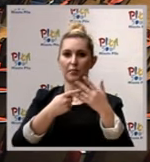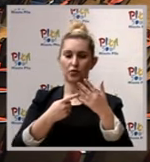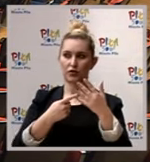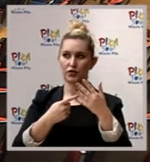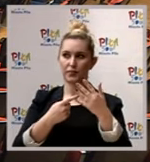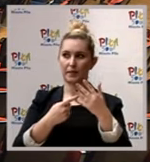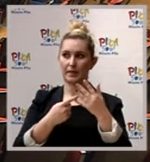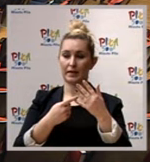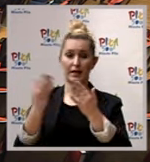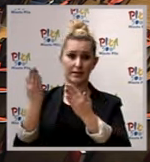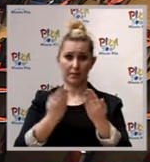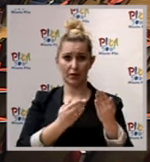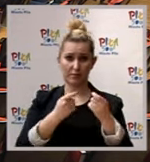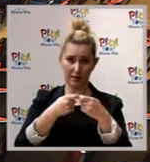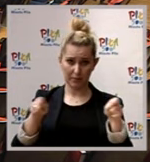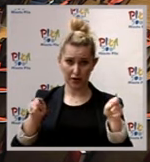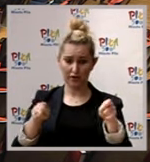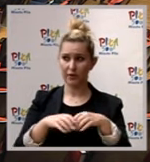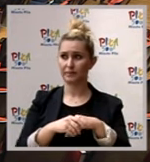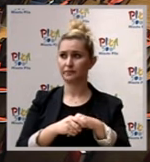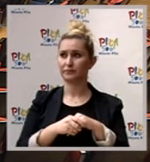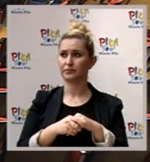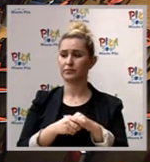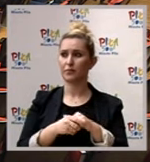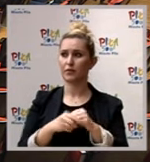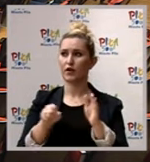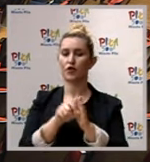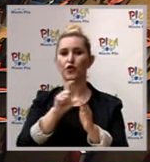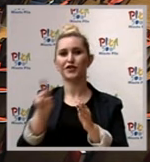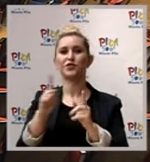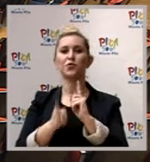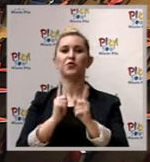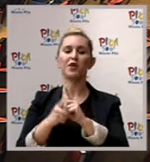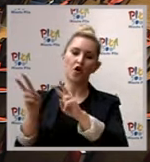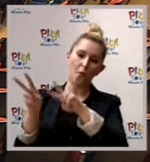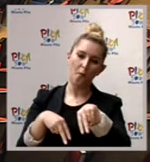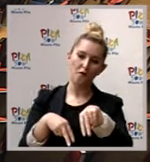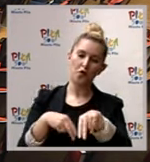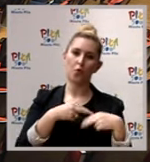przerwę do czasu szybkiego powrotu komisji skrutacyjnej. Dziękuję bardzo.